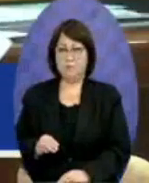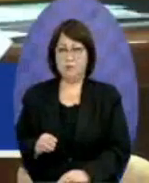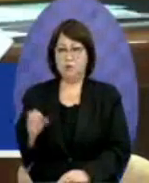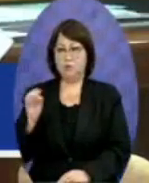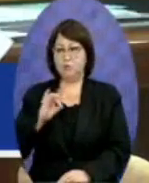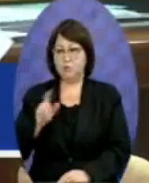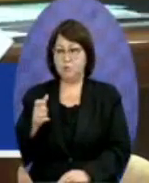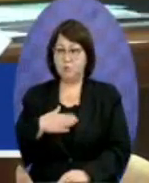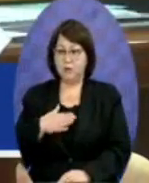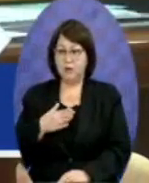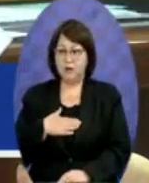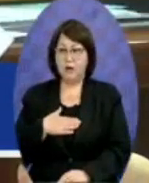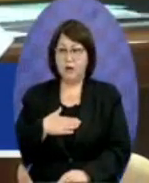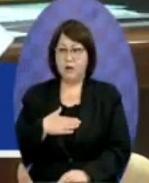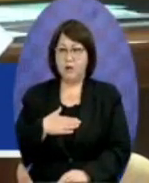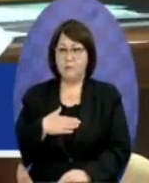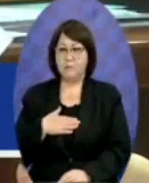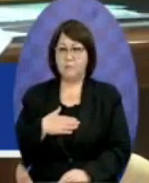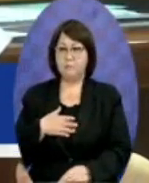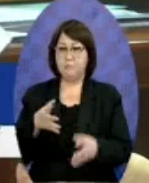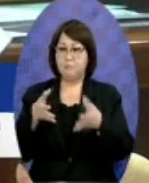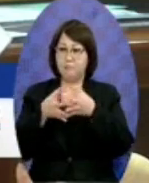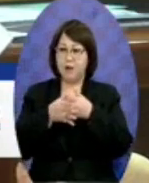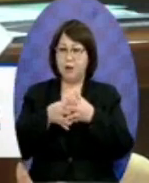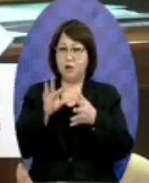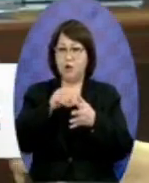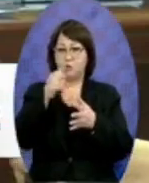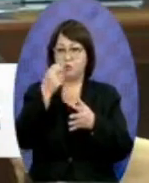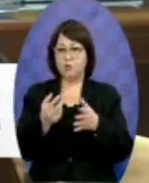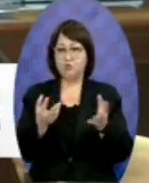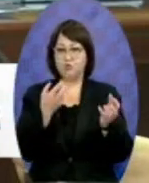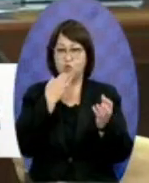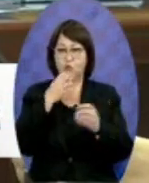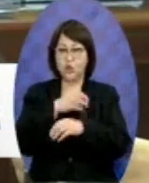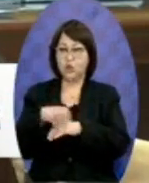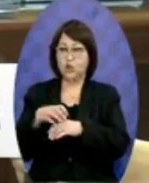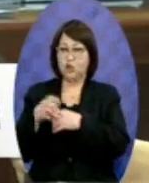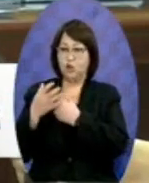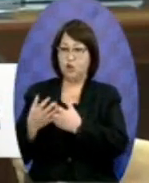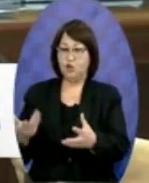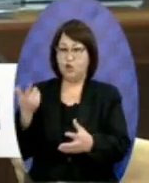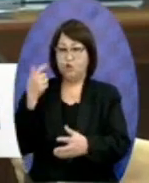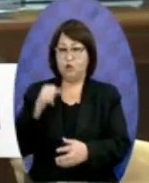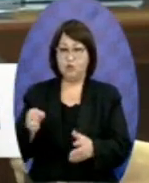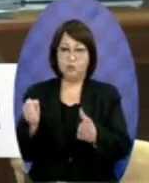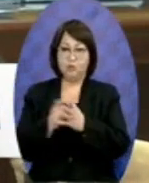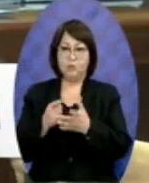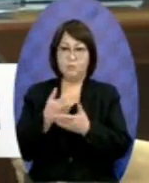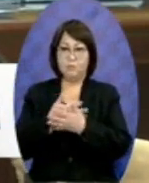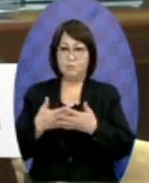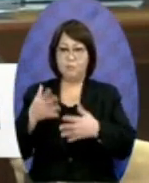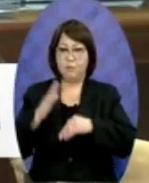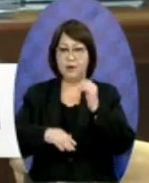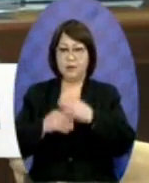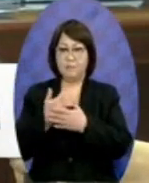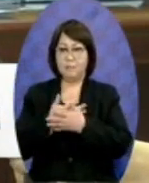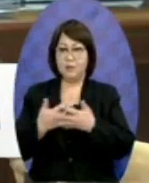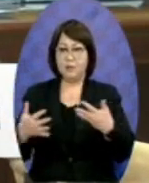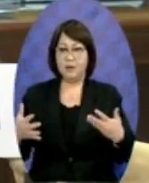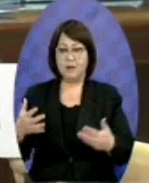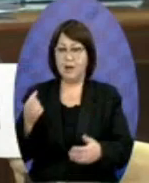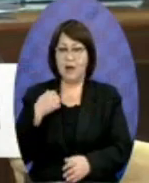манайд орон цус сөөхөн, гэр хорооллоготтой байгаа. Хамгийн чухал барилгын материал маань цемент. Цементээ бид